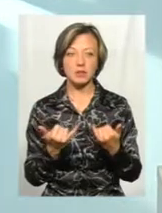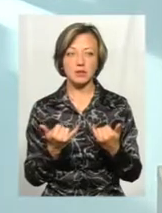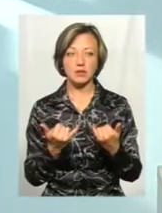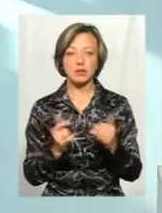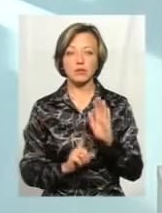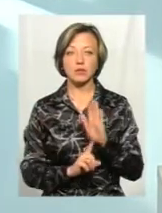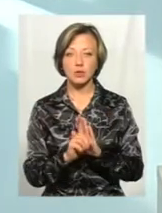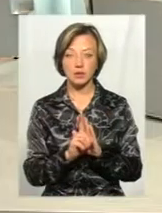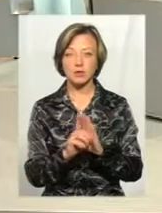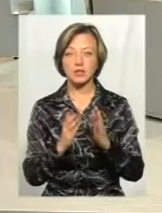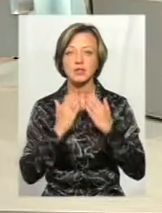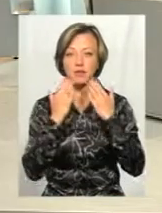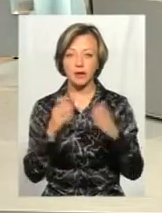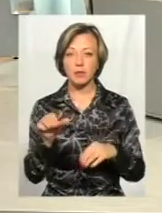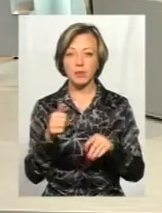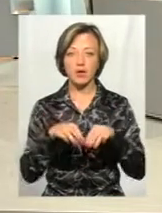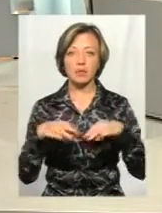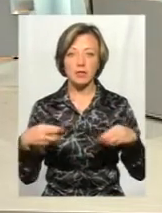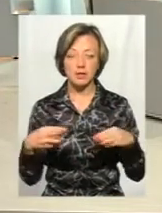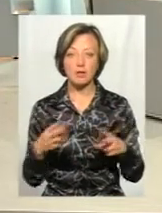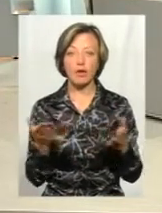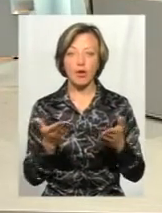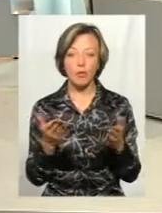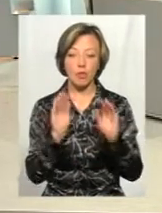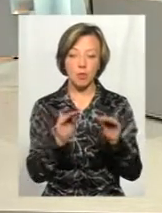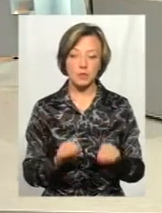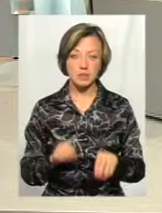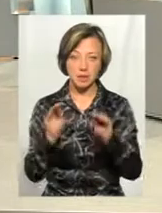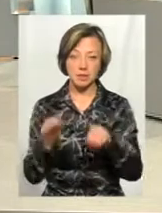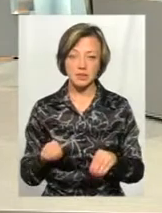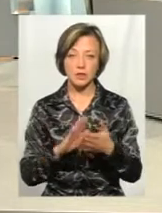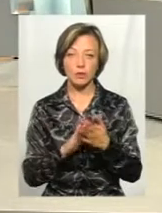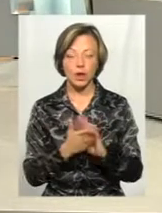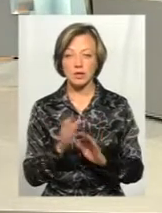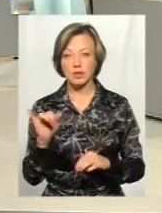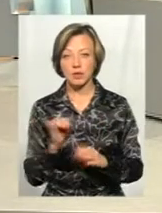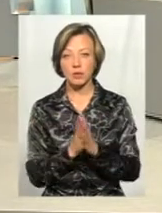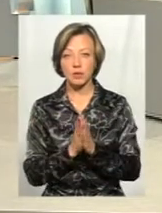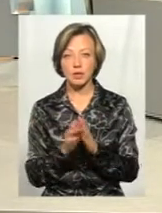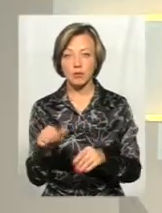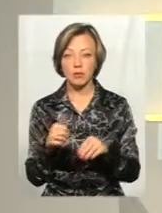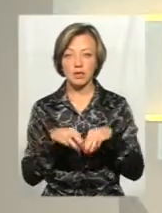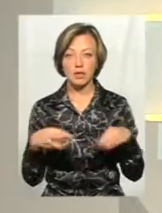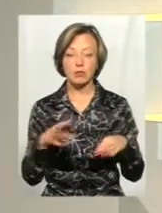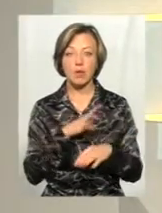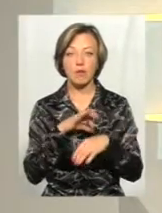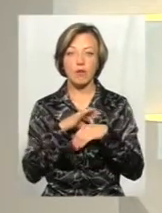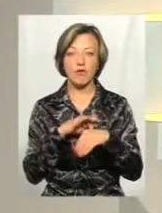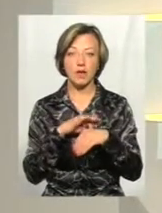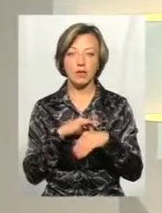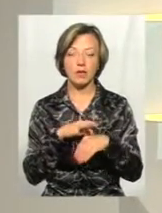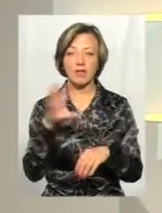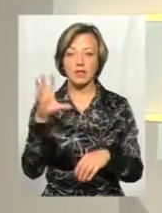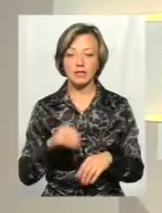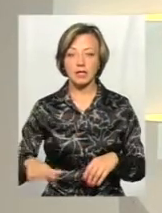Я запустив вже звернення на прем'єр-міністра, в якому описав ситуацію, і попросив прем'єр-міністра, щоб була проведена на